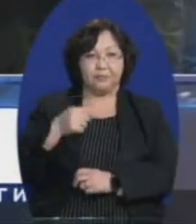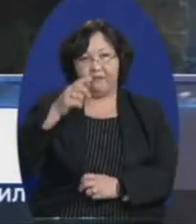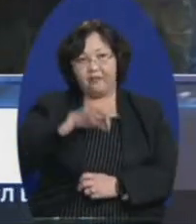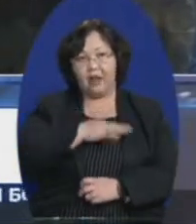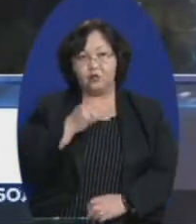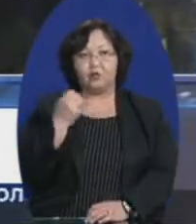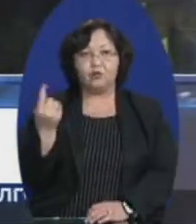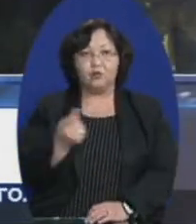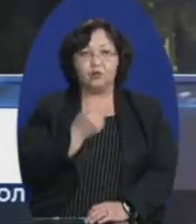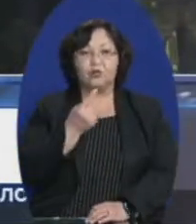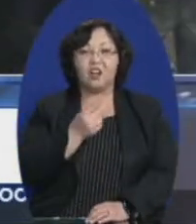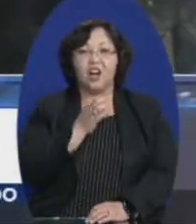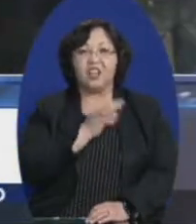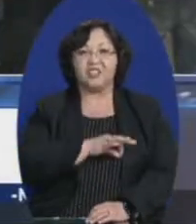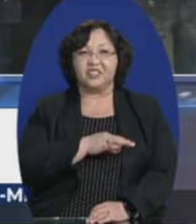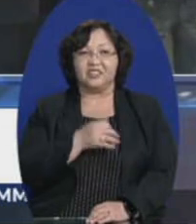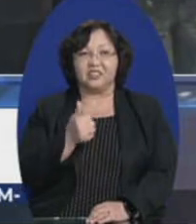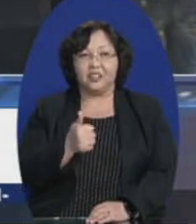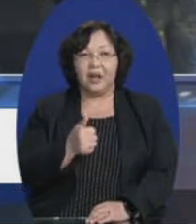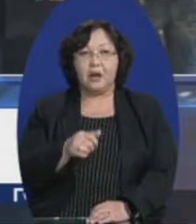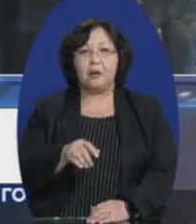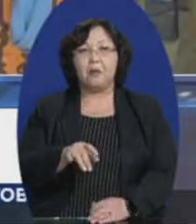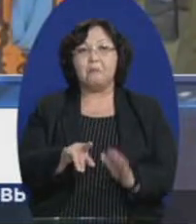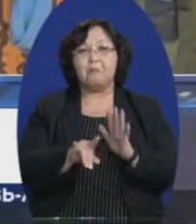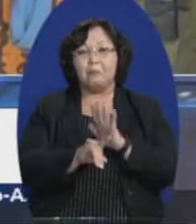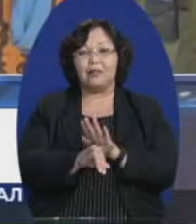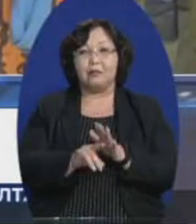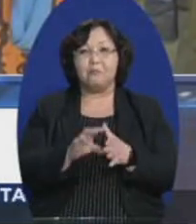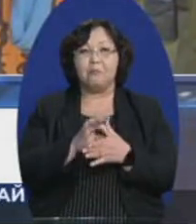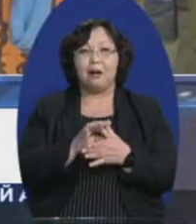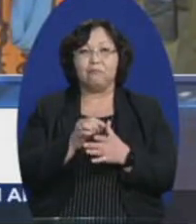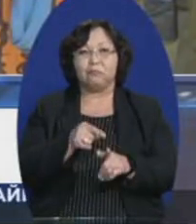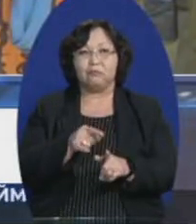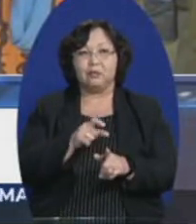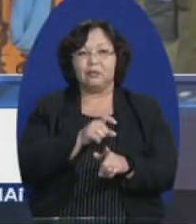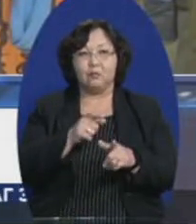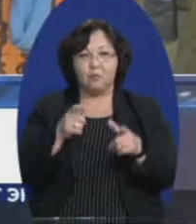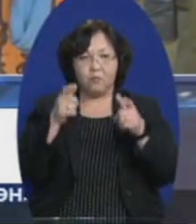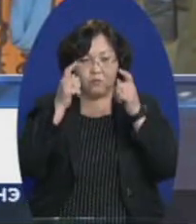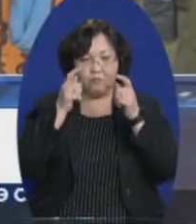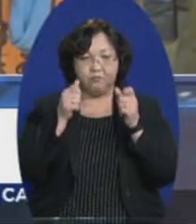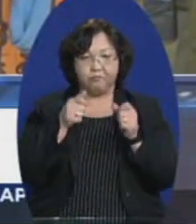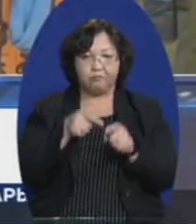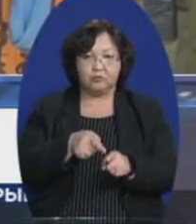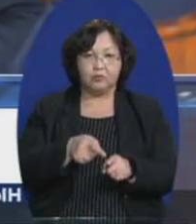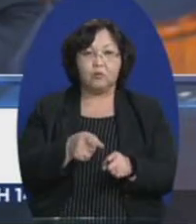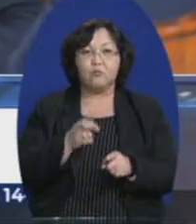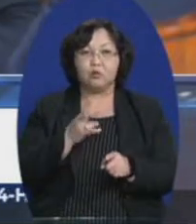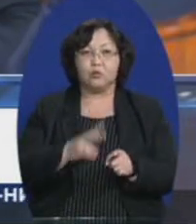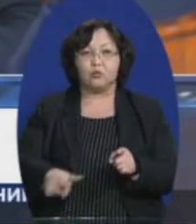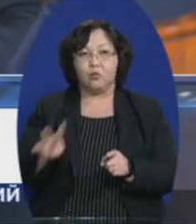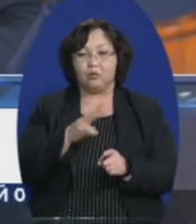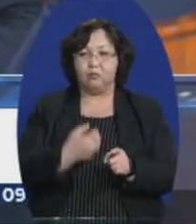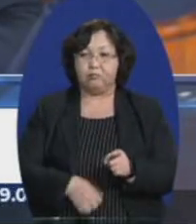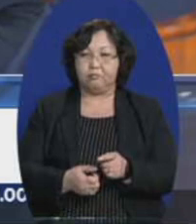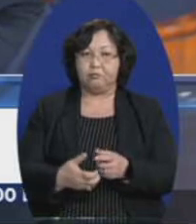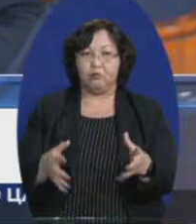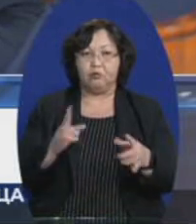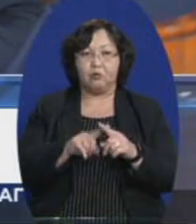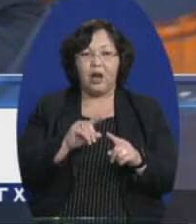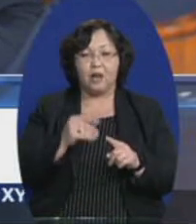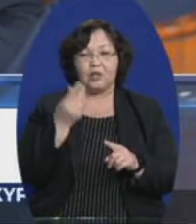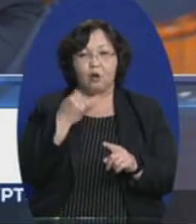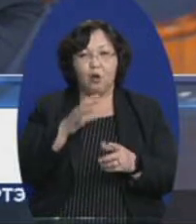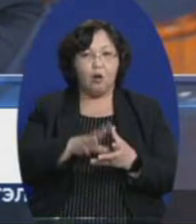шимт малын үйлдвэрийг импортлон махны чиглэлийн үхрийн эрүүл бүс байгуулах, хөдөө аж ахуйн чиглэлээр суралцдаг оюутнууд туршилгаа судлах, сургалтыг